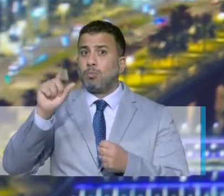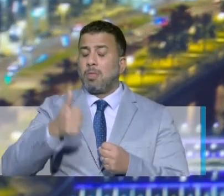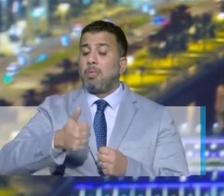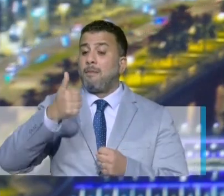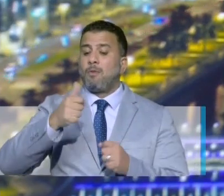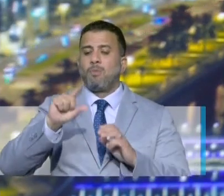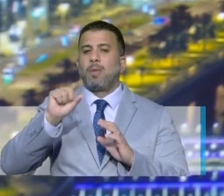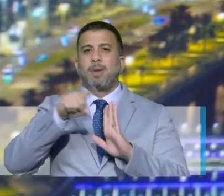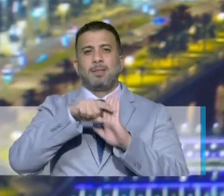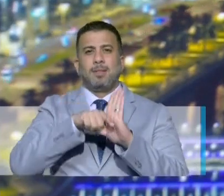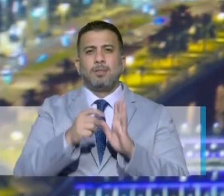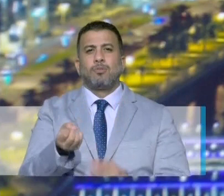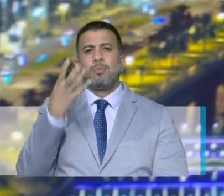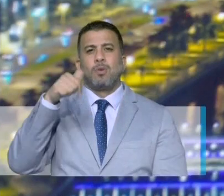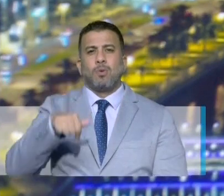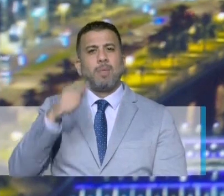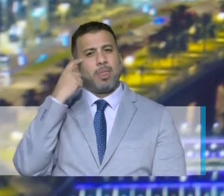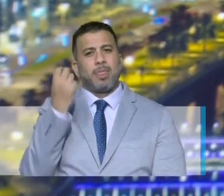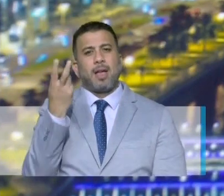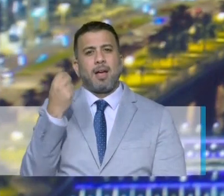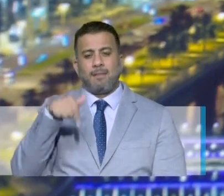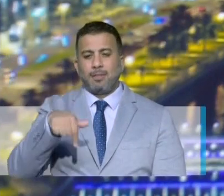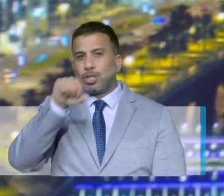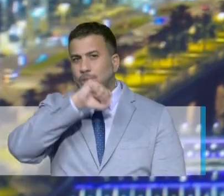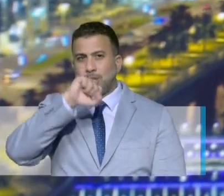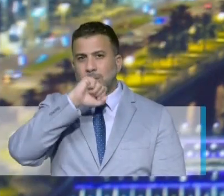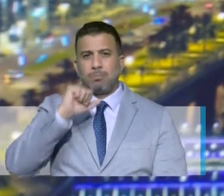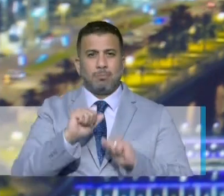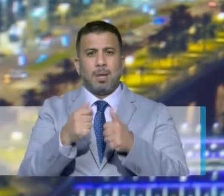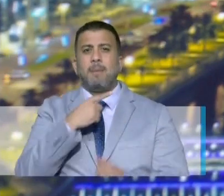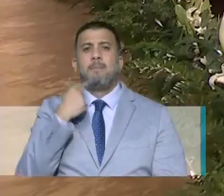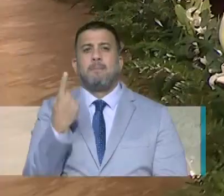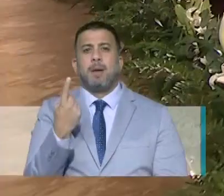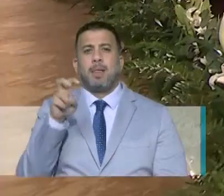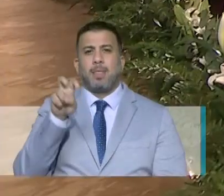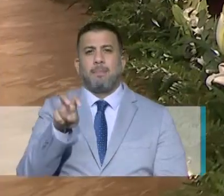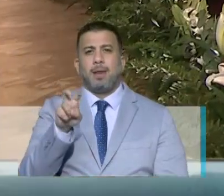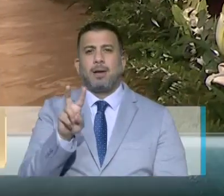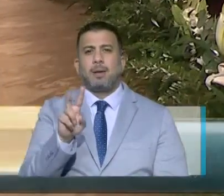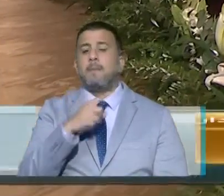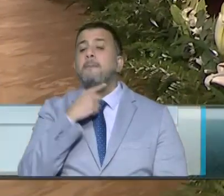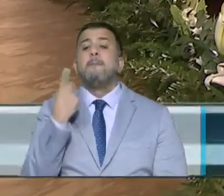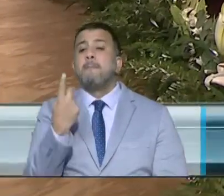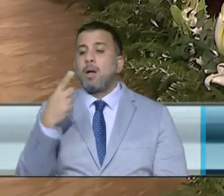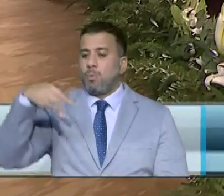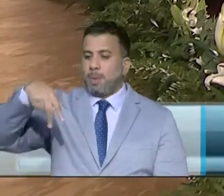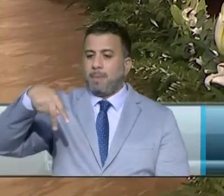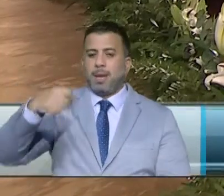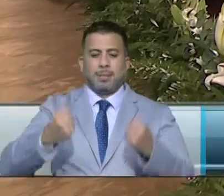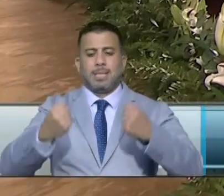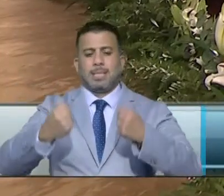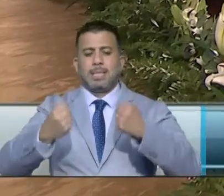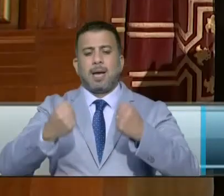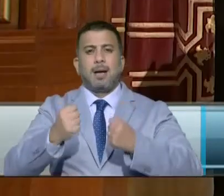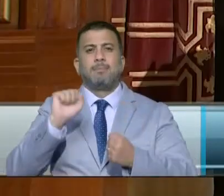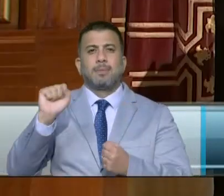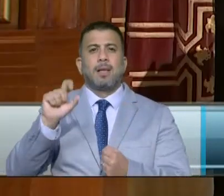والتميز صباح اليوم بقصر الثقافه في الشارقه بمشاركه 180 سائقا التابعين